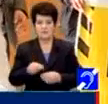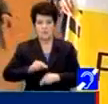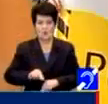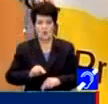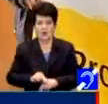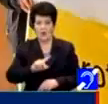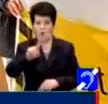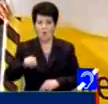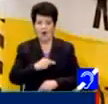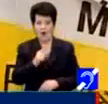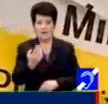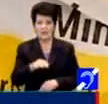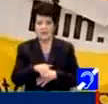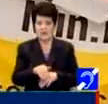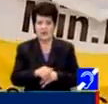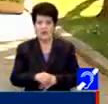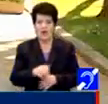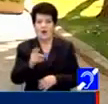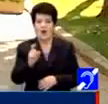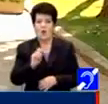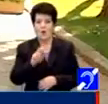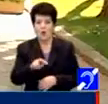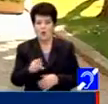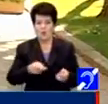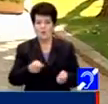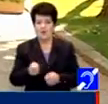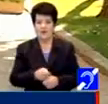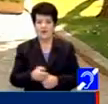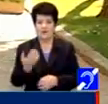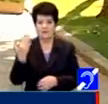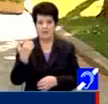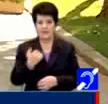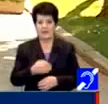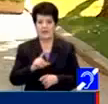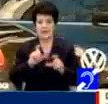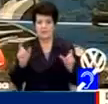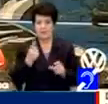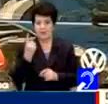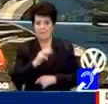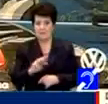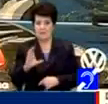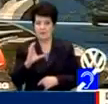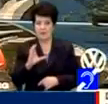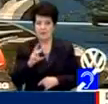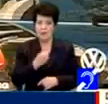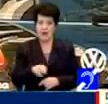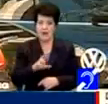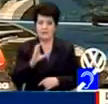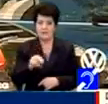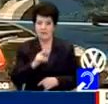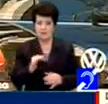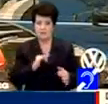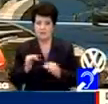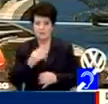După aproape o oră de protest în holul guvernului, păgubiții au mers în spatele instituției. Ulterior, prim-ministrul Maia Sandu a acceptat să stea